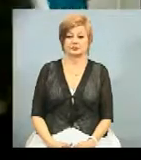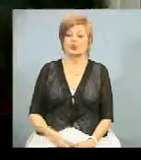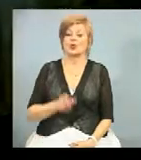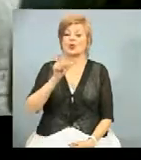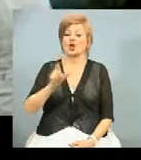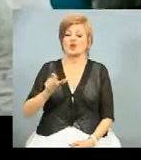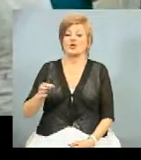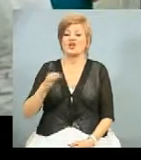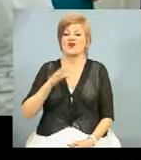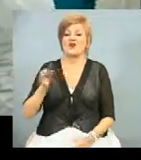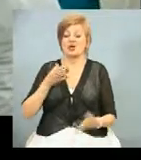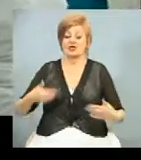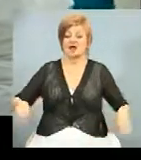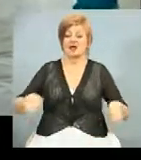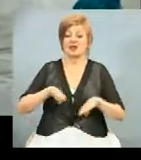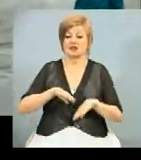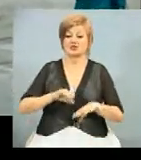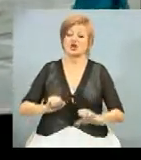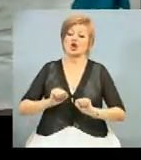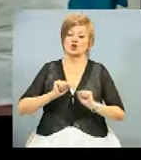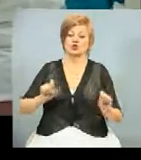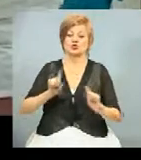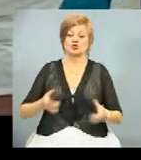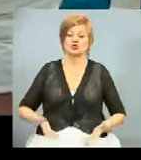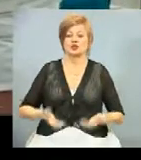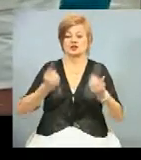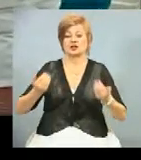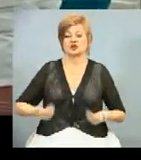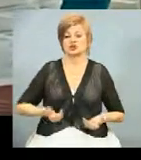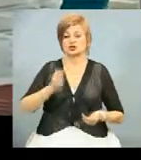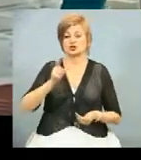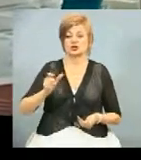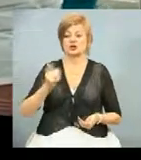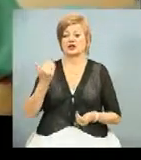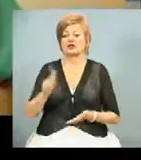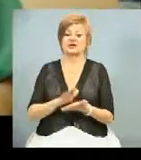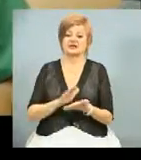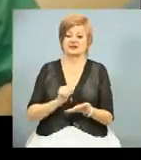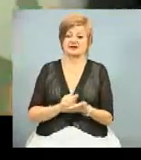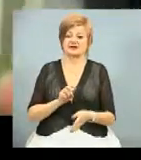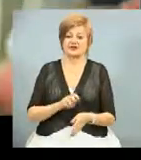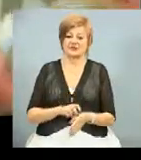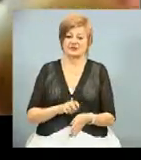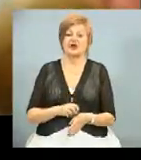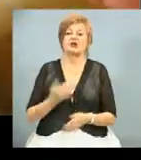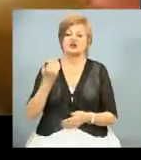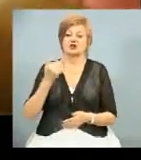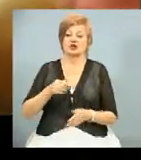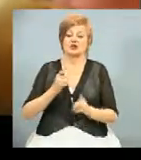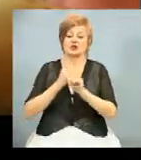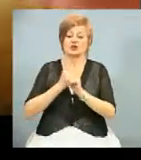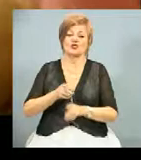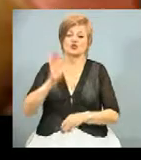Люди в білих халатах. Супергерої, що рятують життя людей. Як тільки не називають лікарів, вони нас супроводжують все